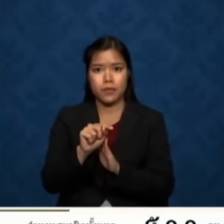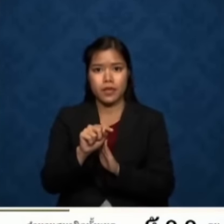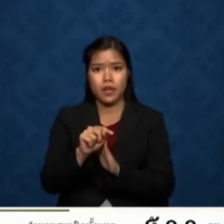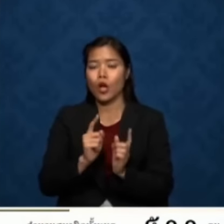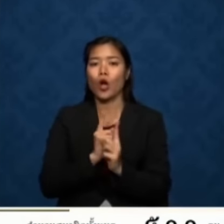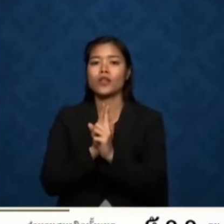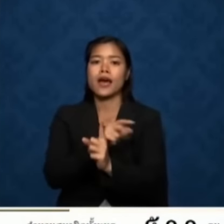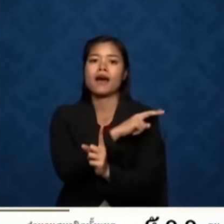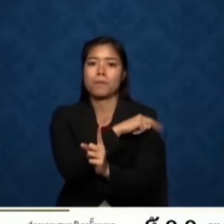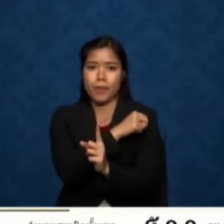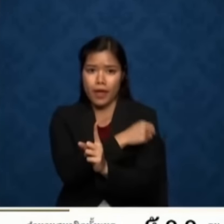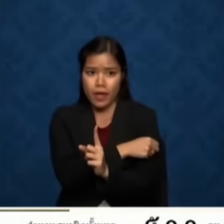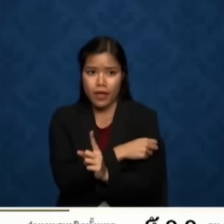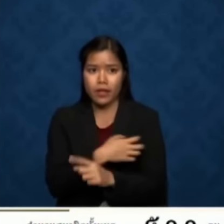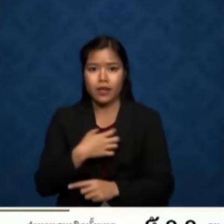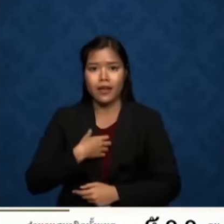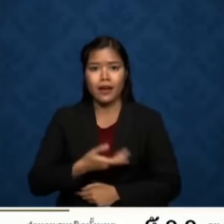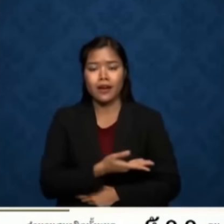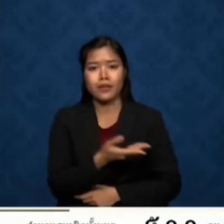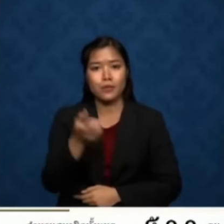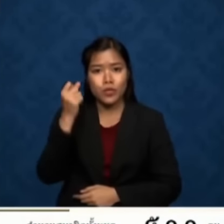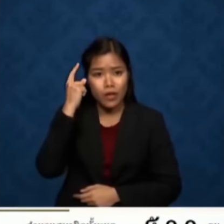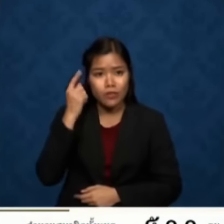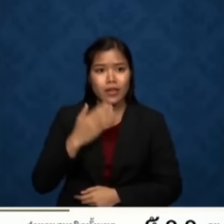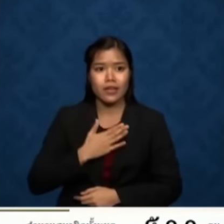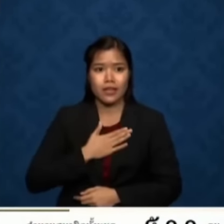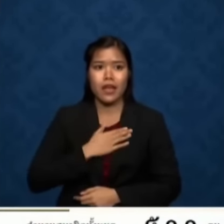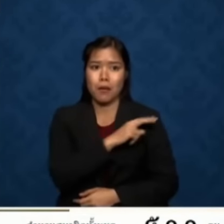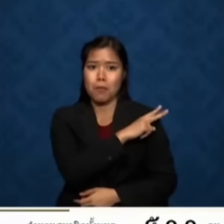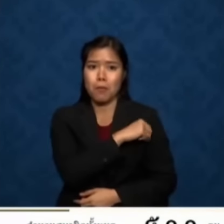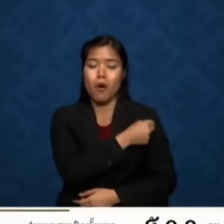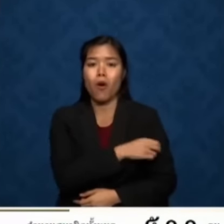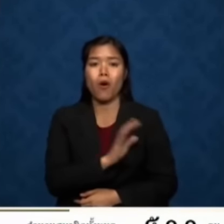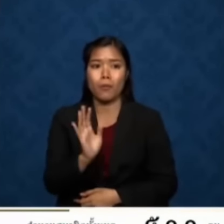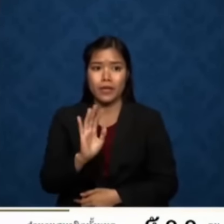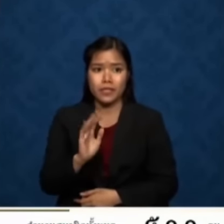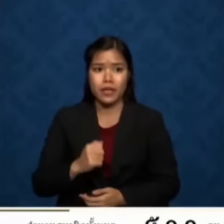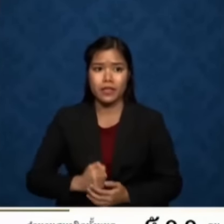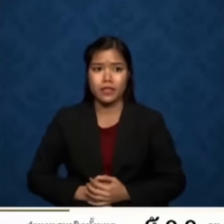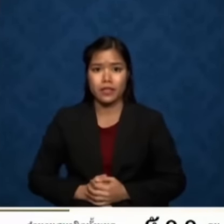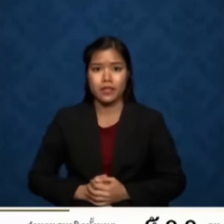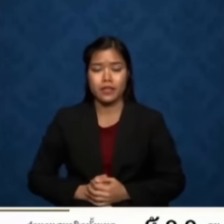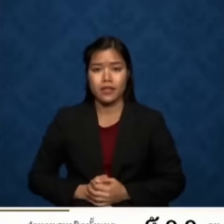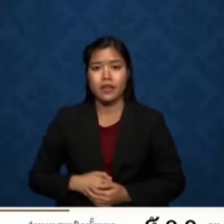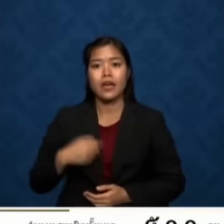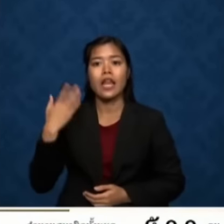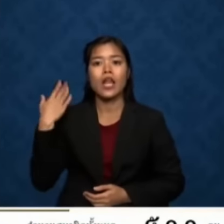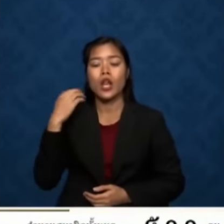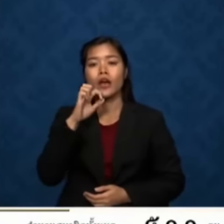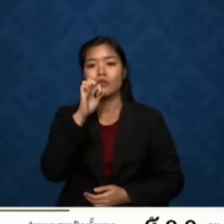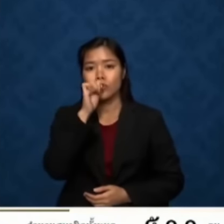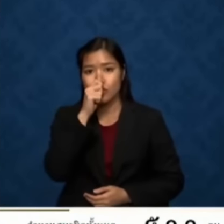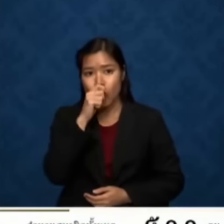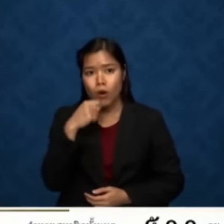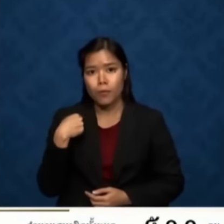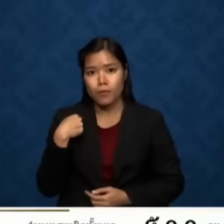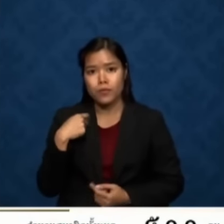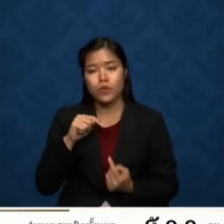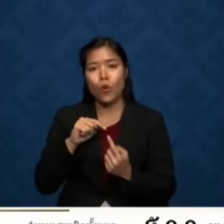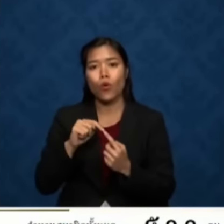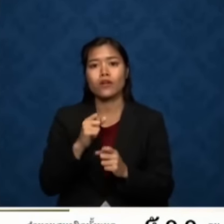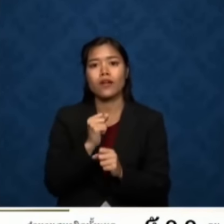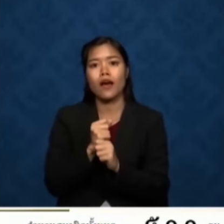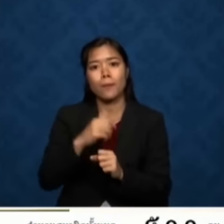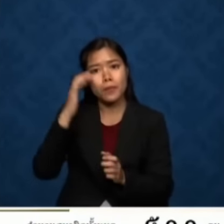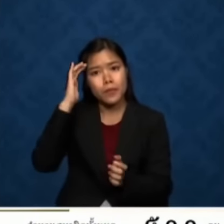ากจะทำความเข้าใจครับผมไม่ใช่แพทย์นะฮะผมสอบคดีเรื่องแพทย์มาเยอะการซื้อขายไตผมก็สอบคนจ